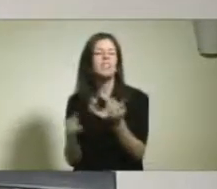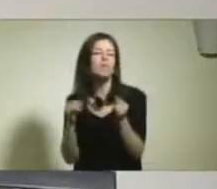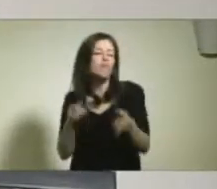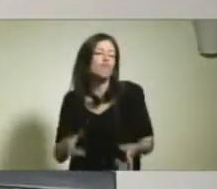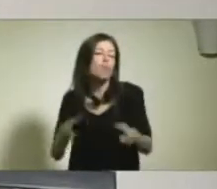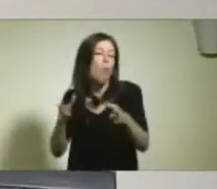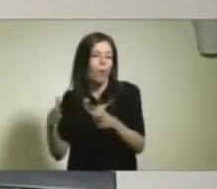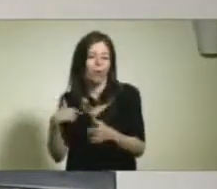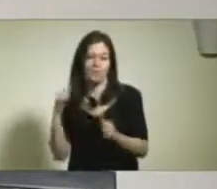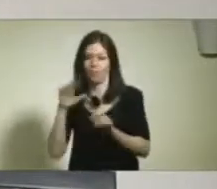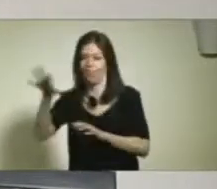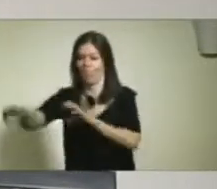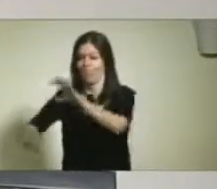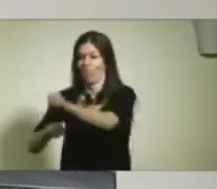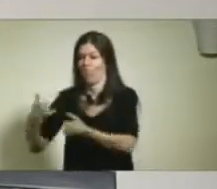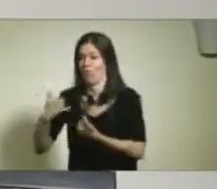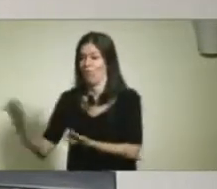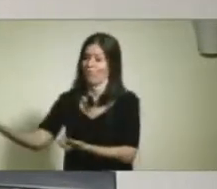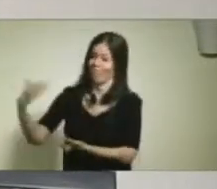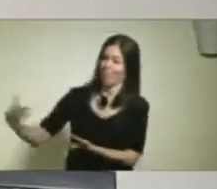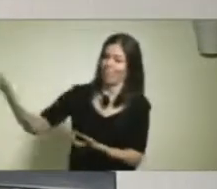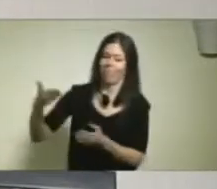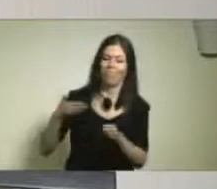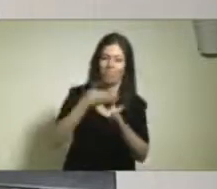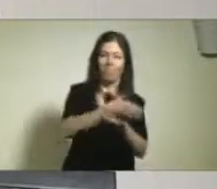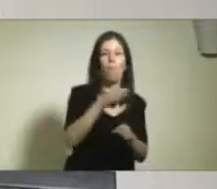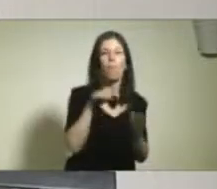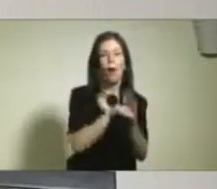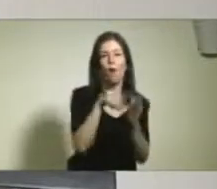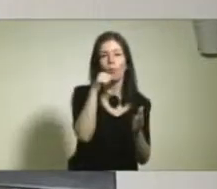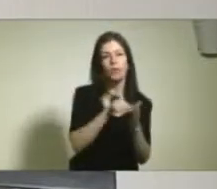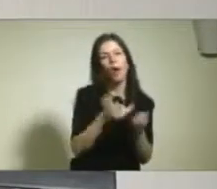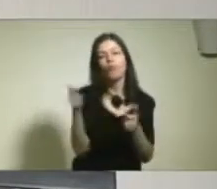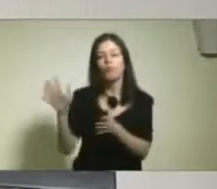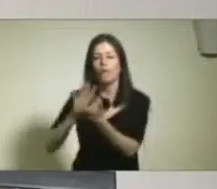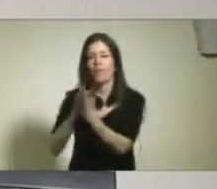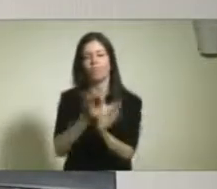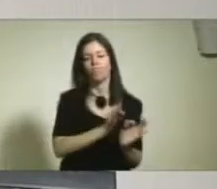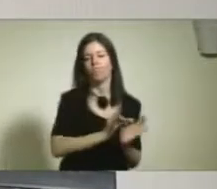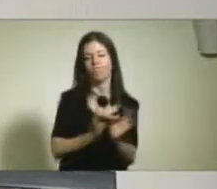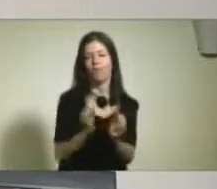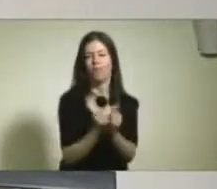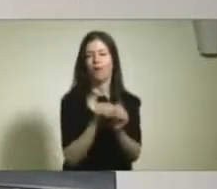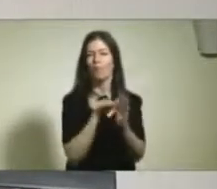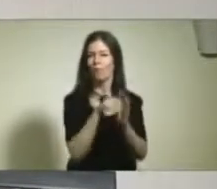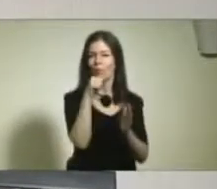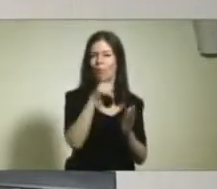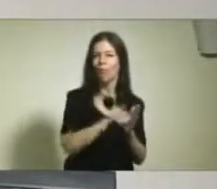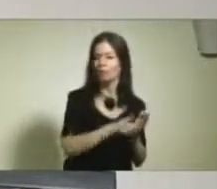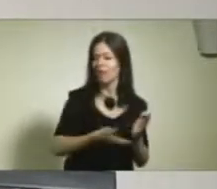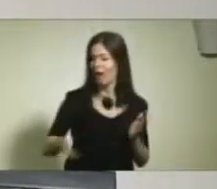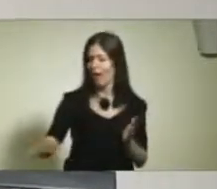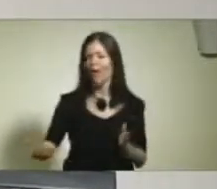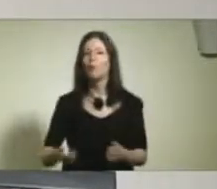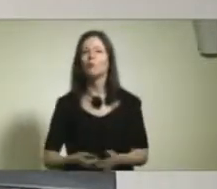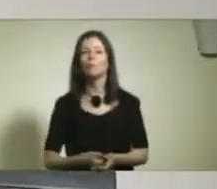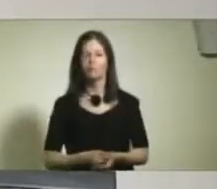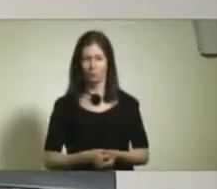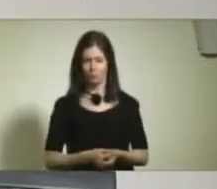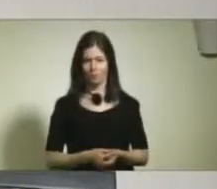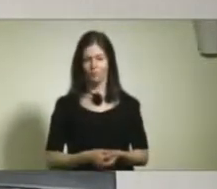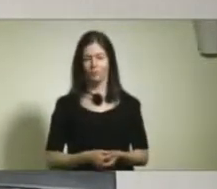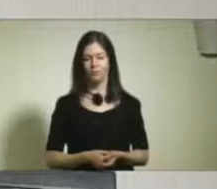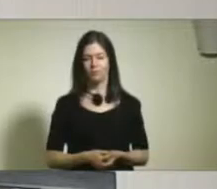les faire venir à la Banque Postale ou surtout les fidéliser à la Banque Postale. Donc ça ne suffit pas